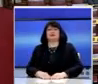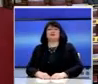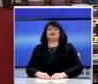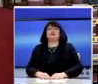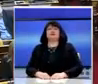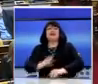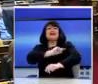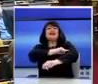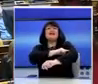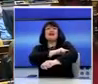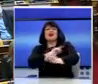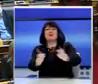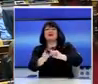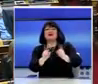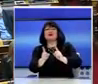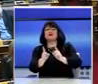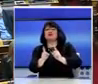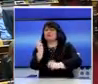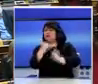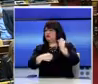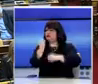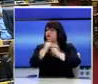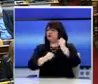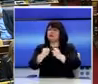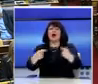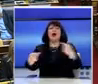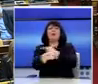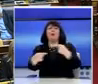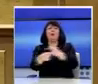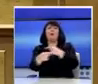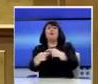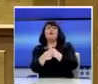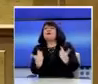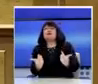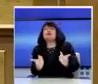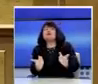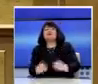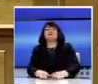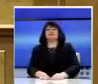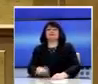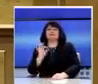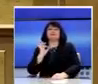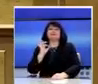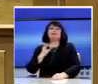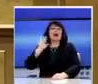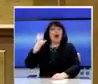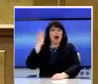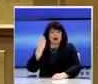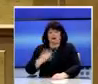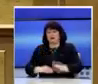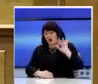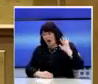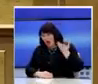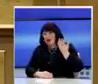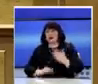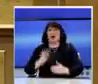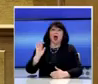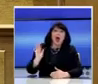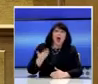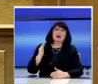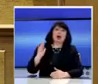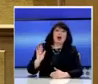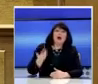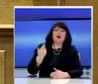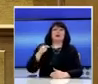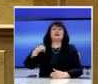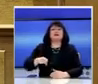δηλώσεις των στελεχών σας. Θέλω να καταλήξω όμως εκεί που πρέπει. Όλα αυτά τα αν που